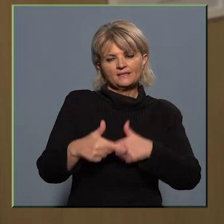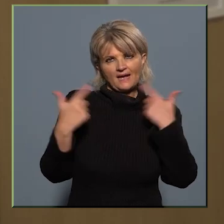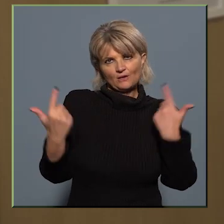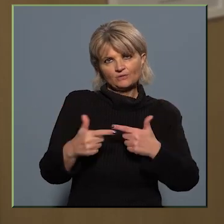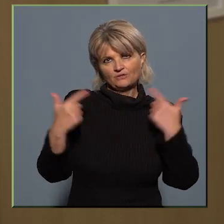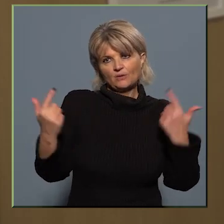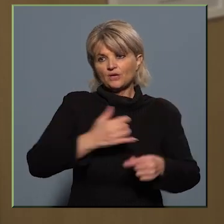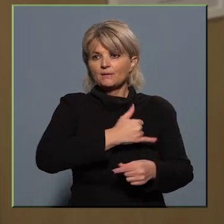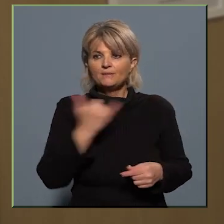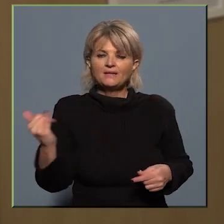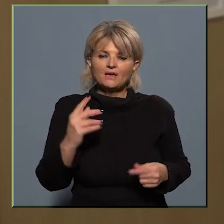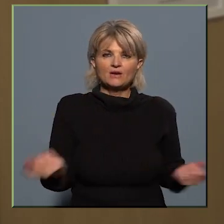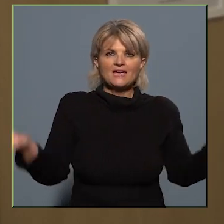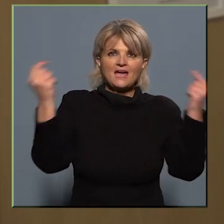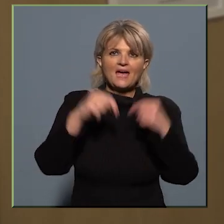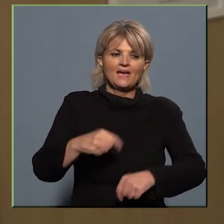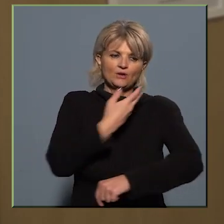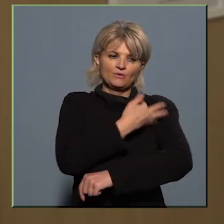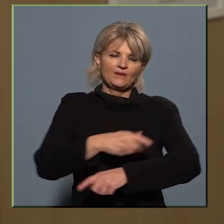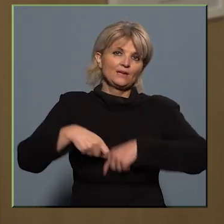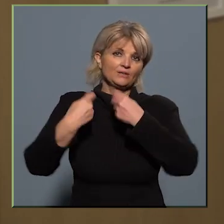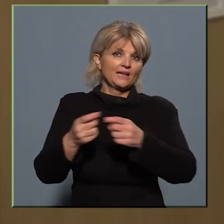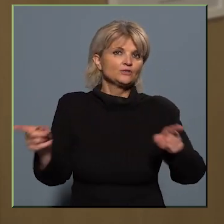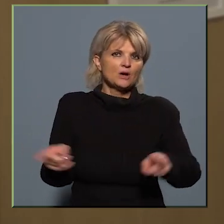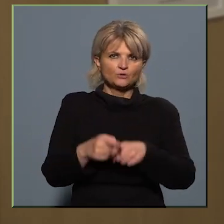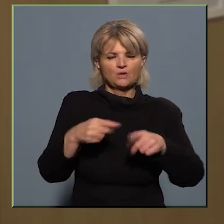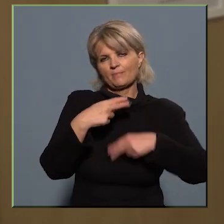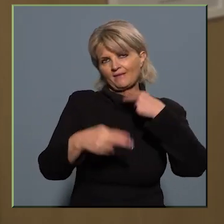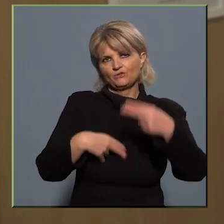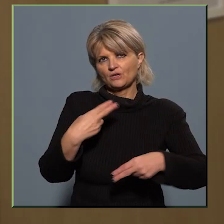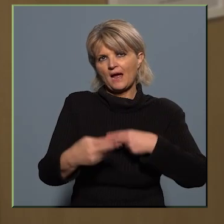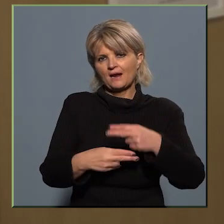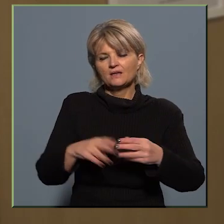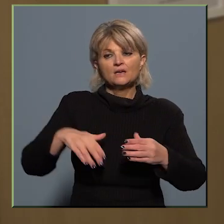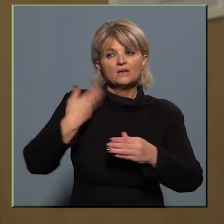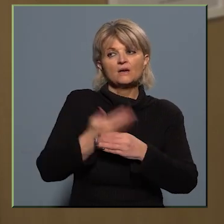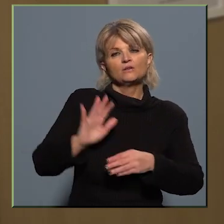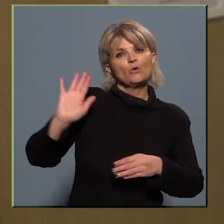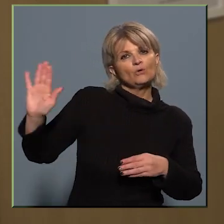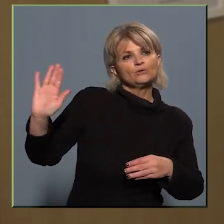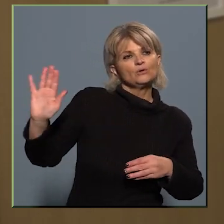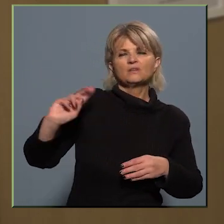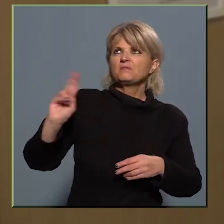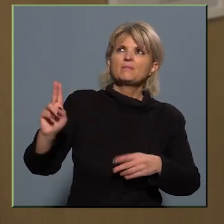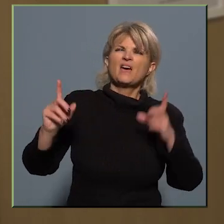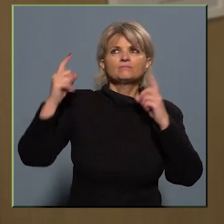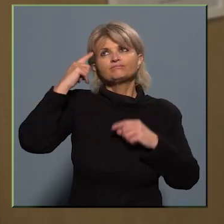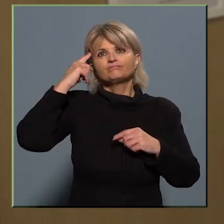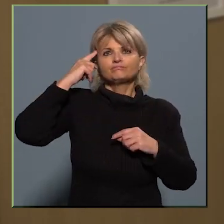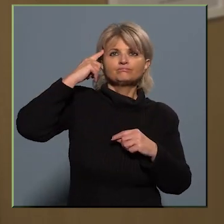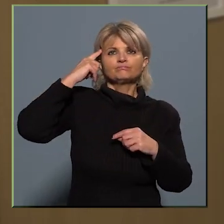kapcsán mindenki, aki eljön véradásra, avval fölmérik. Én azt javaslom, hogy odahaza senki ne kezdjen